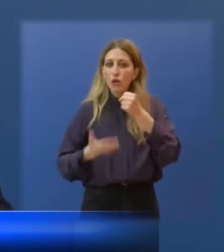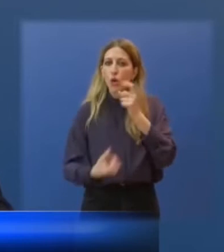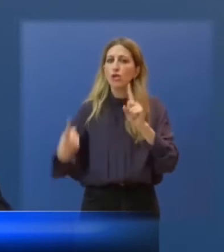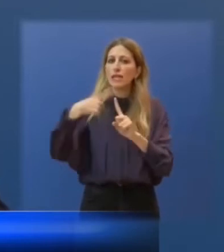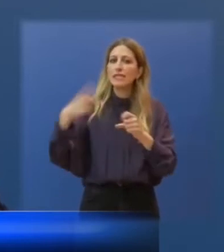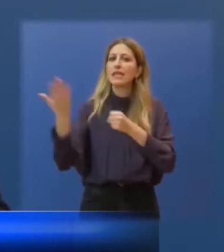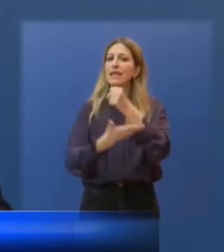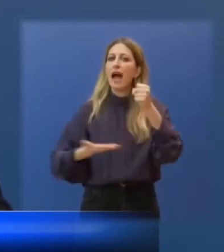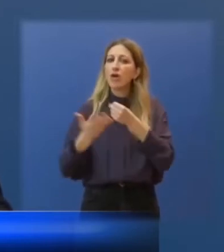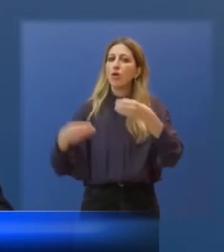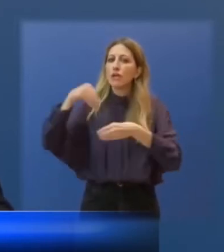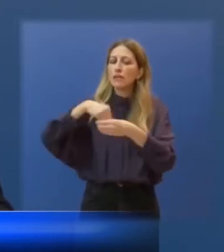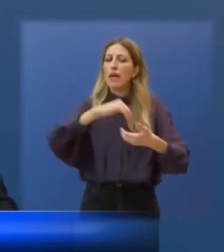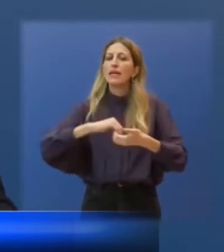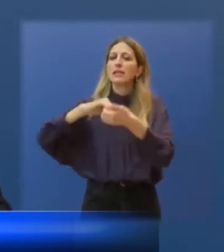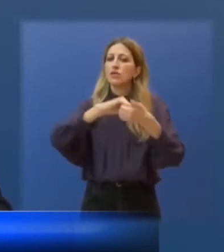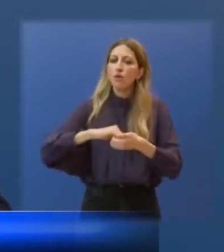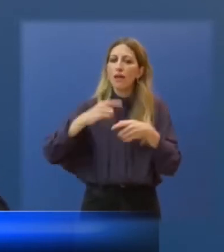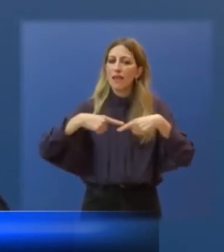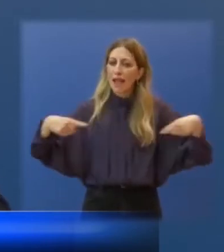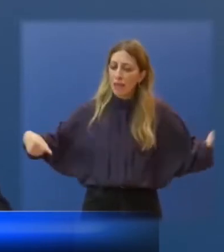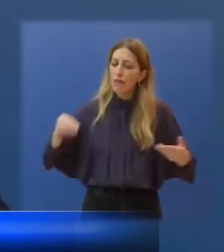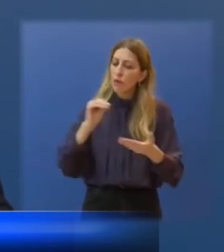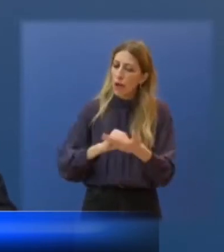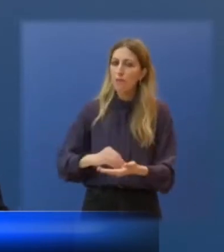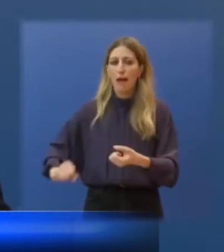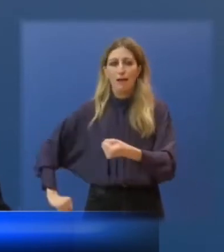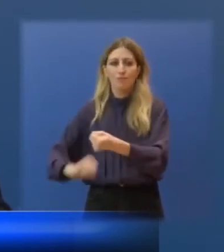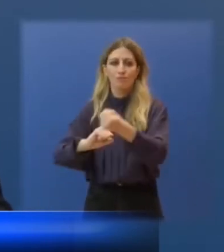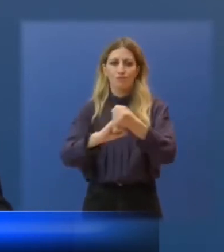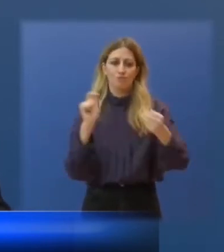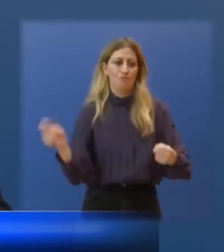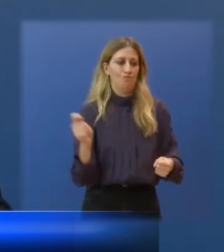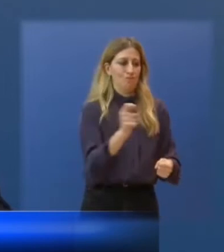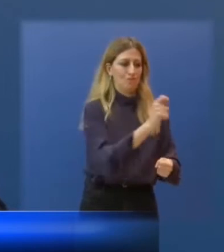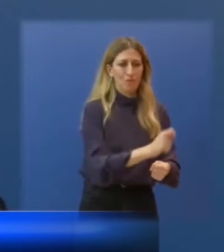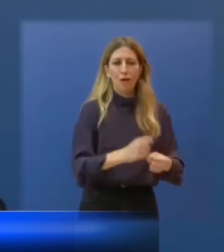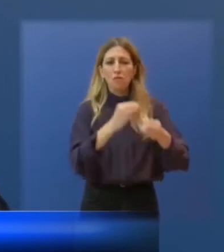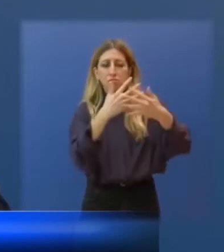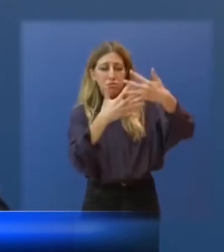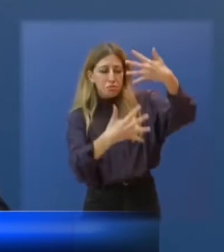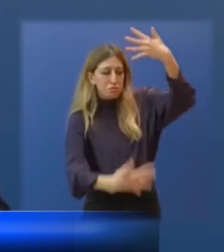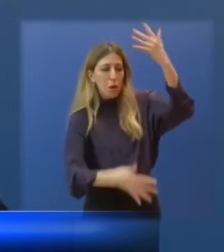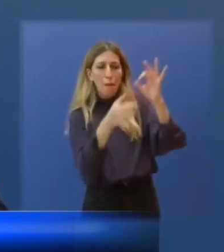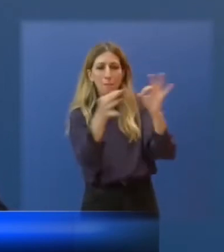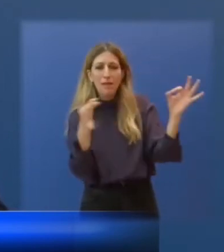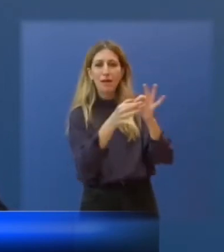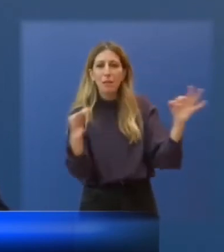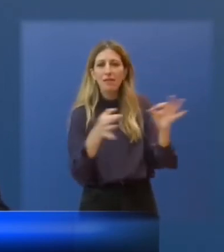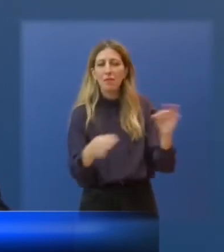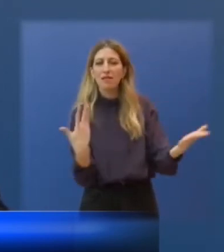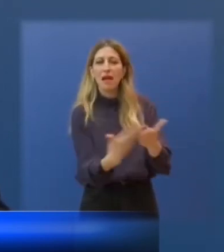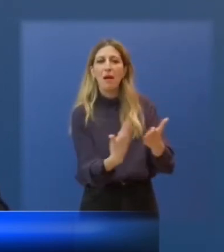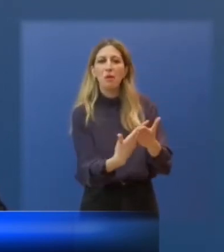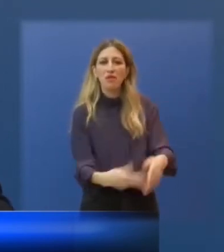σχήματα και όσους εντάσσονται στην συμβολιακή γεωργία. Από αυτά, αλλά και πολλά ακόμα, όλοι αντιλαμβάνονται ότι η κυβέρνησή μας